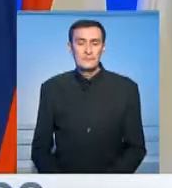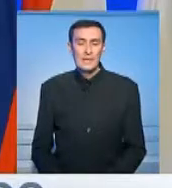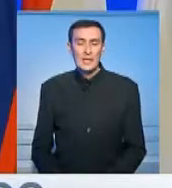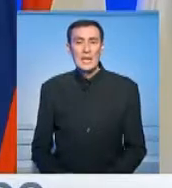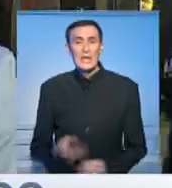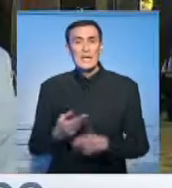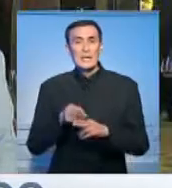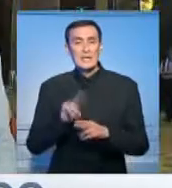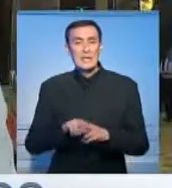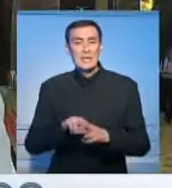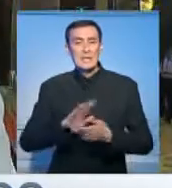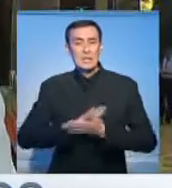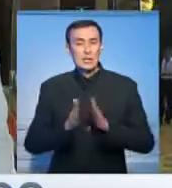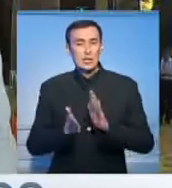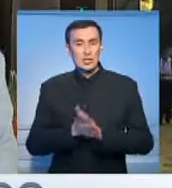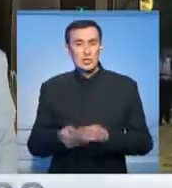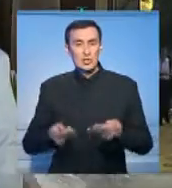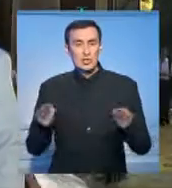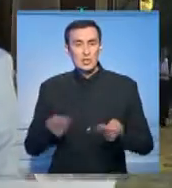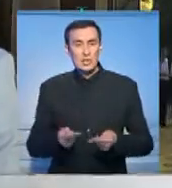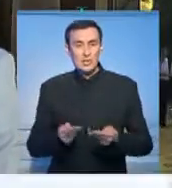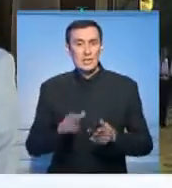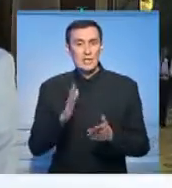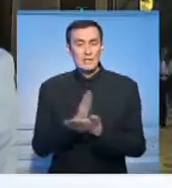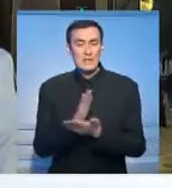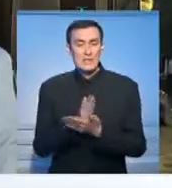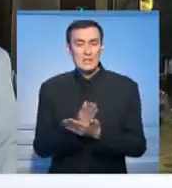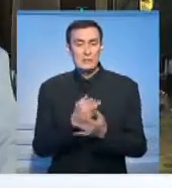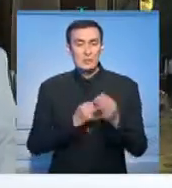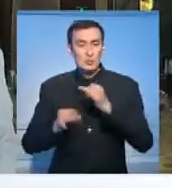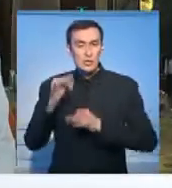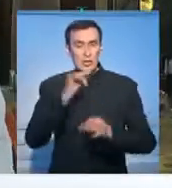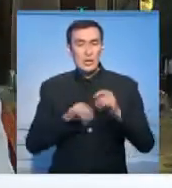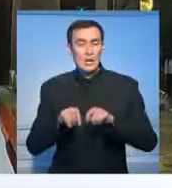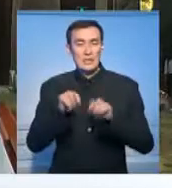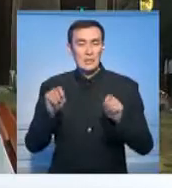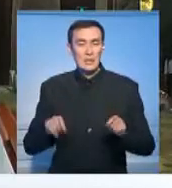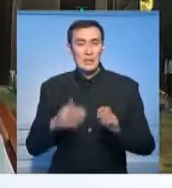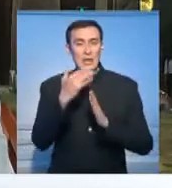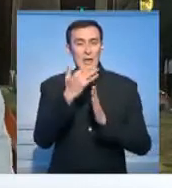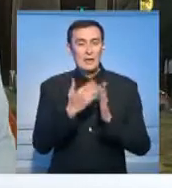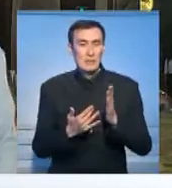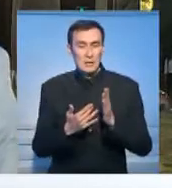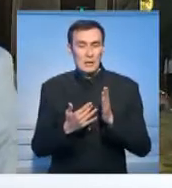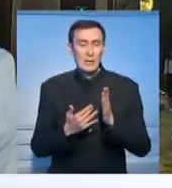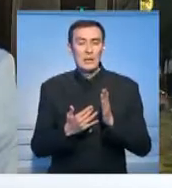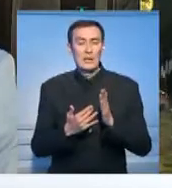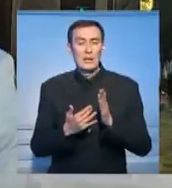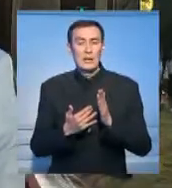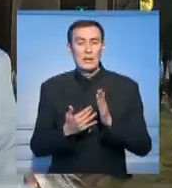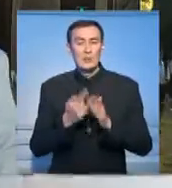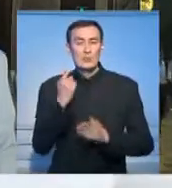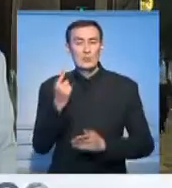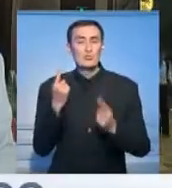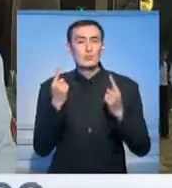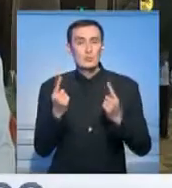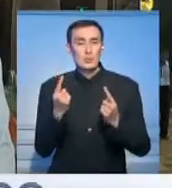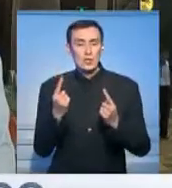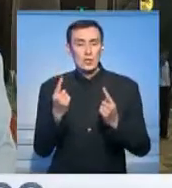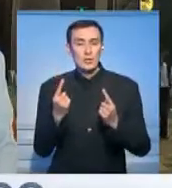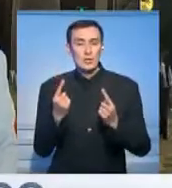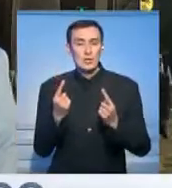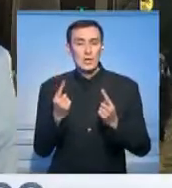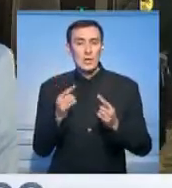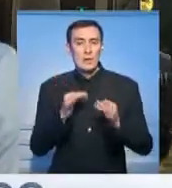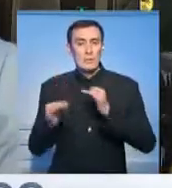Данное соглашение предполагает обсуждение по открытию рубрики «Казахстан Вью» на одном из крупнейших